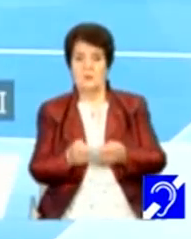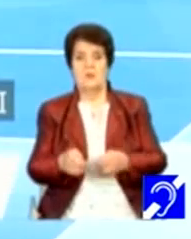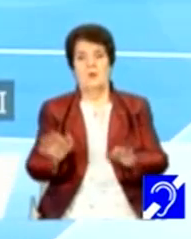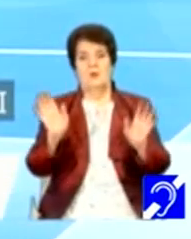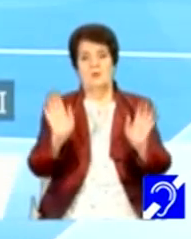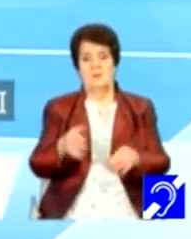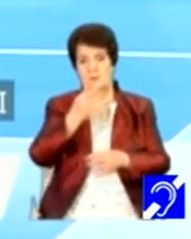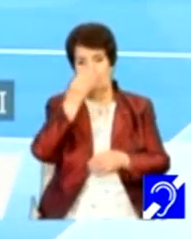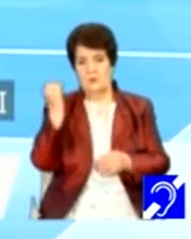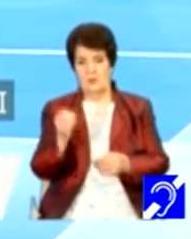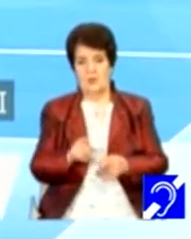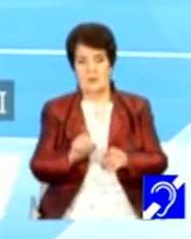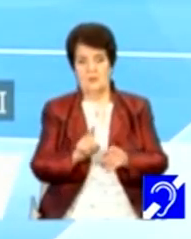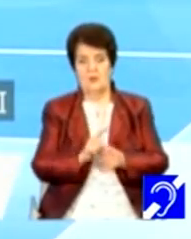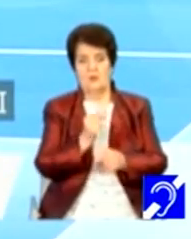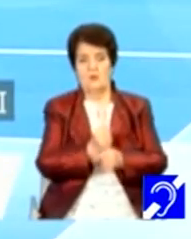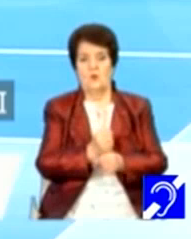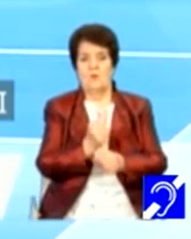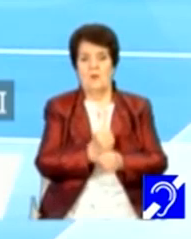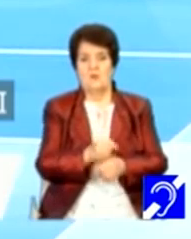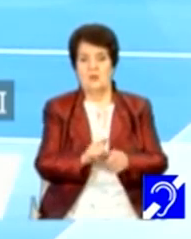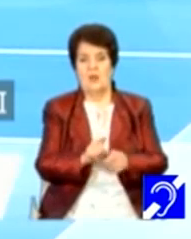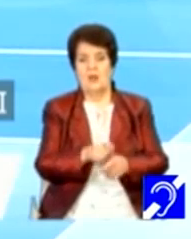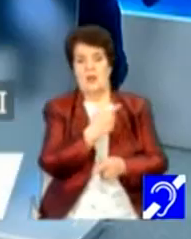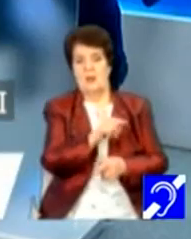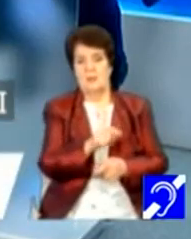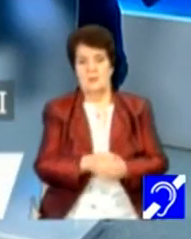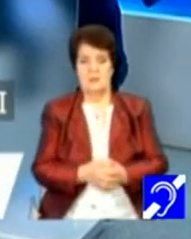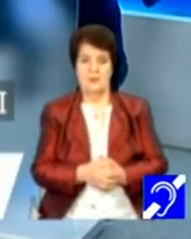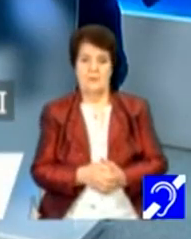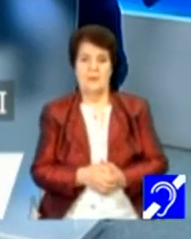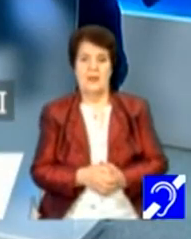face același lucru pe care îl condamnați acum?